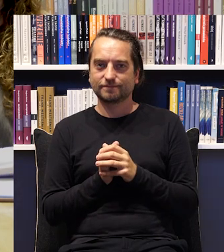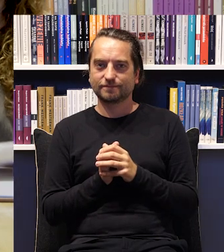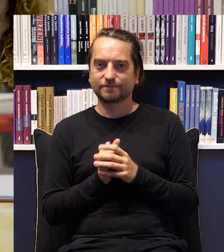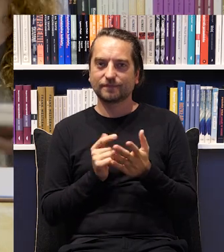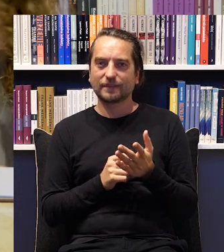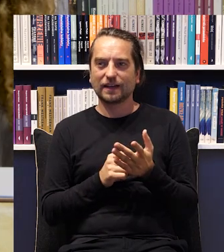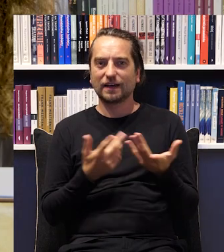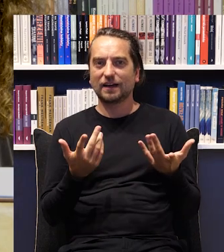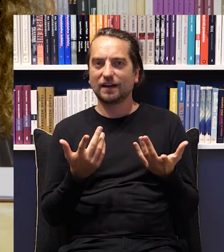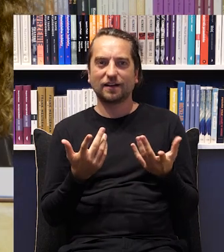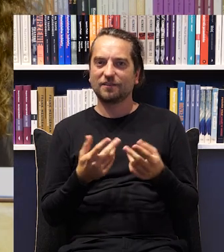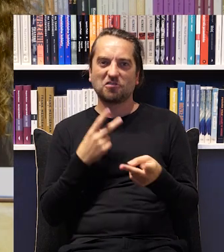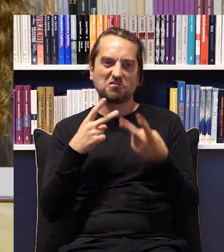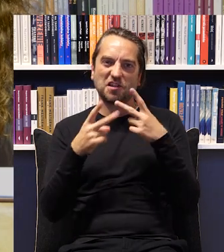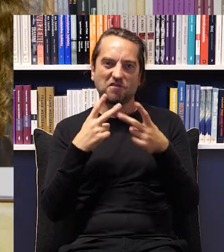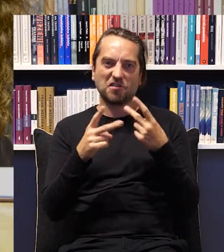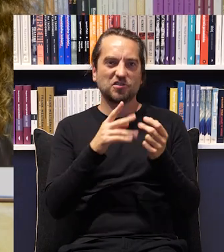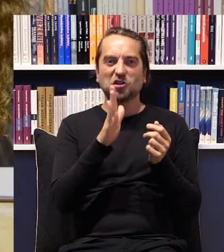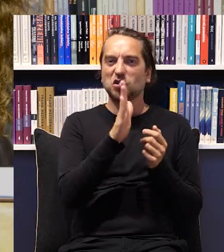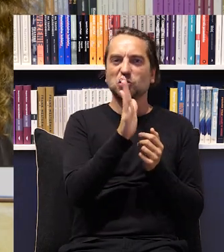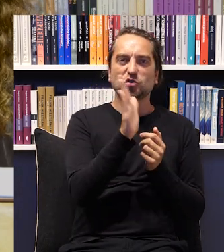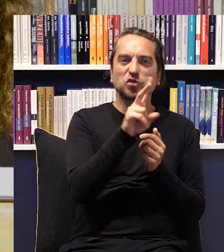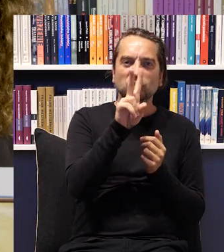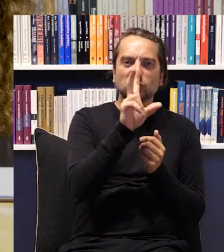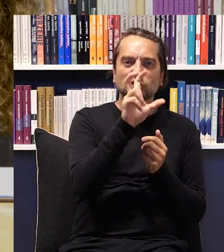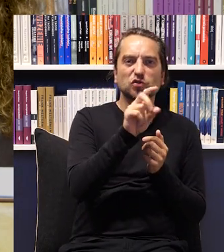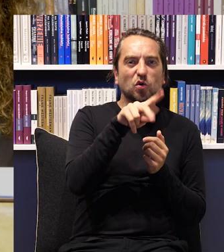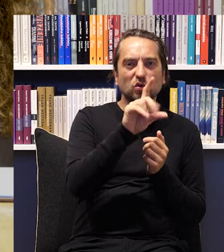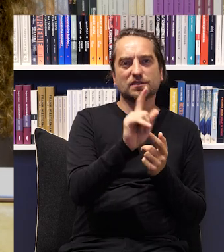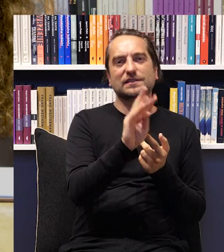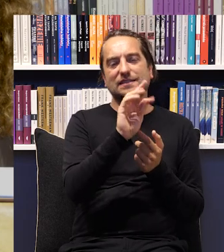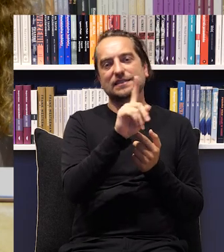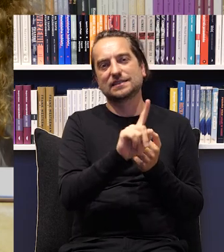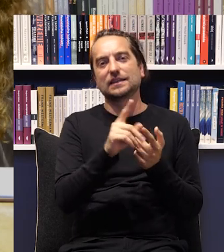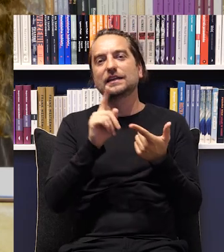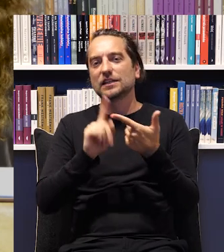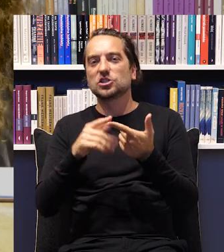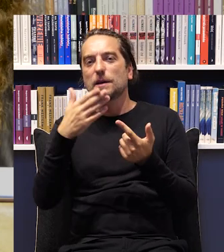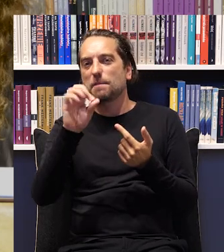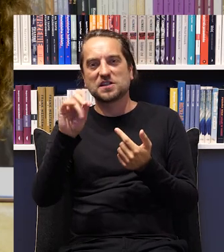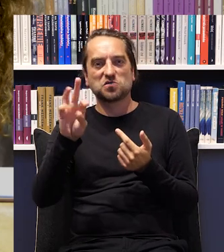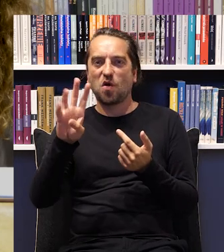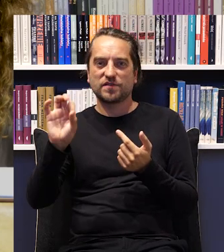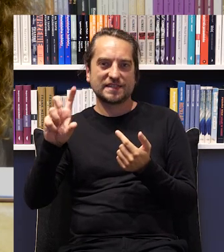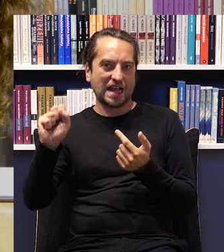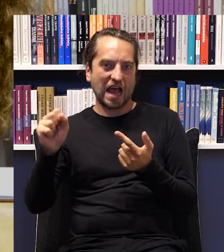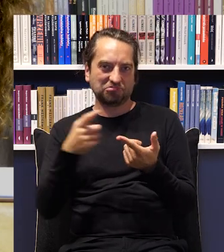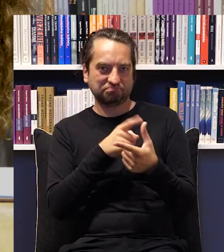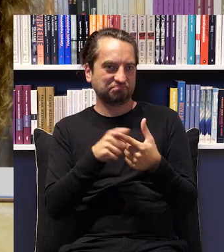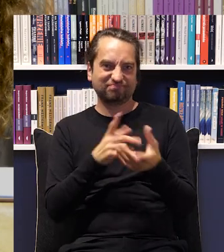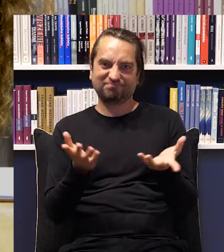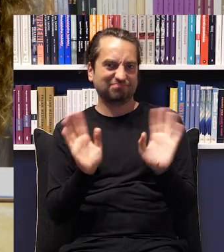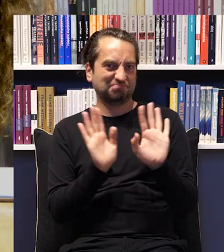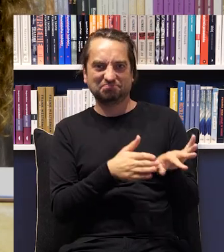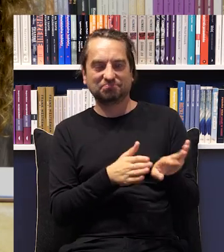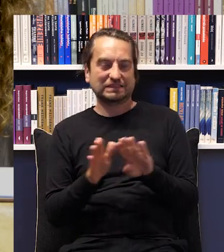trochę mi lata zarówno Schulz, jak i Masłowska, tak szczerze powiedziawszy. W sensie nie mówię, że jakby, że to jest zła proza, tylko